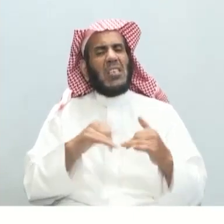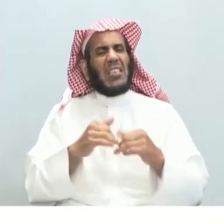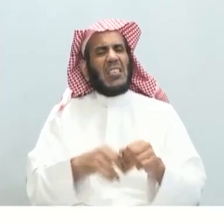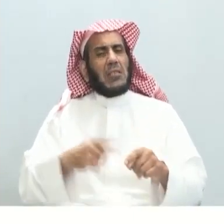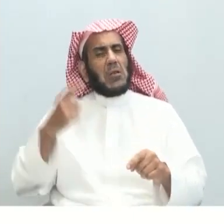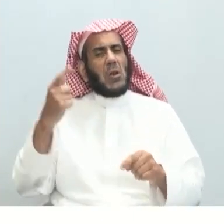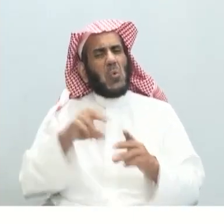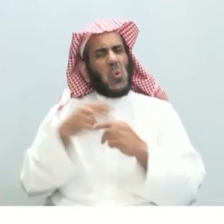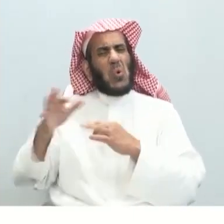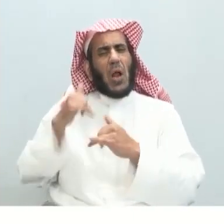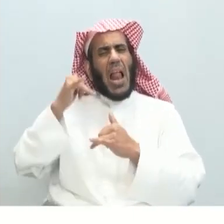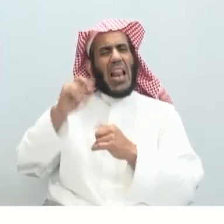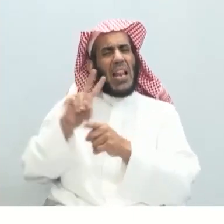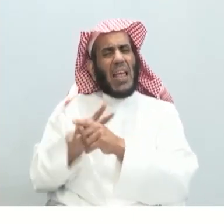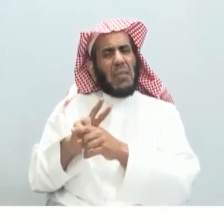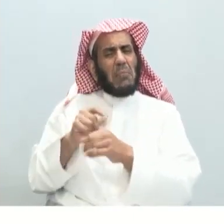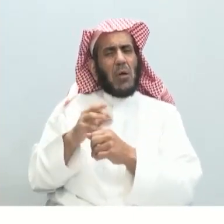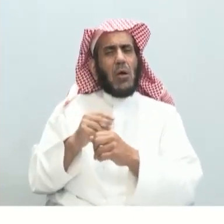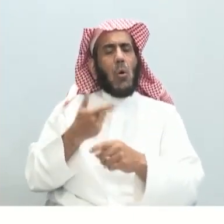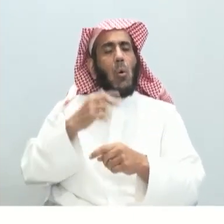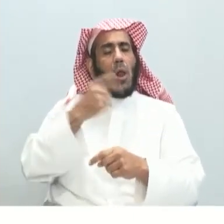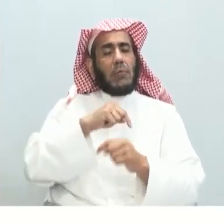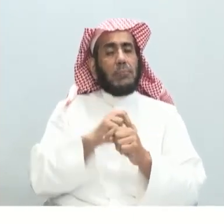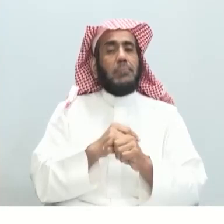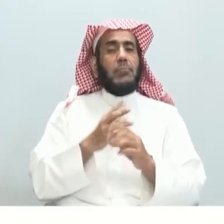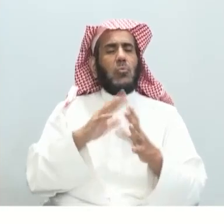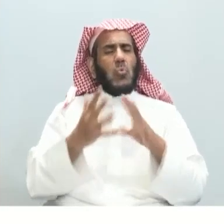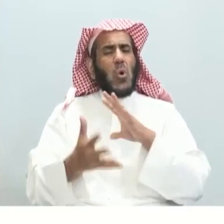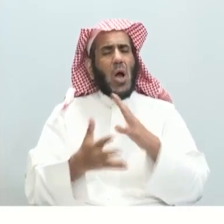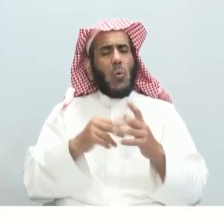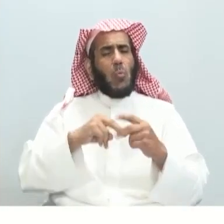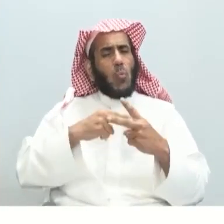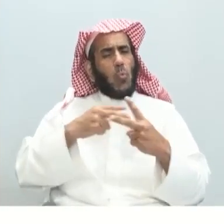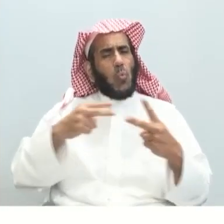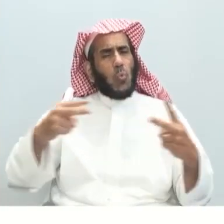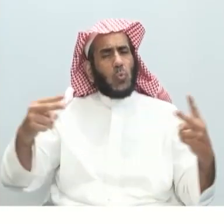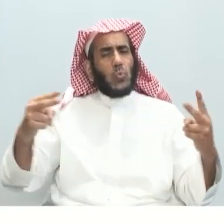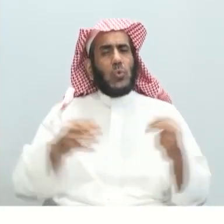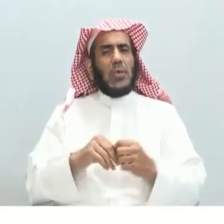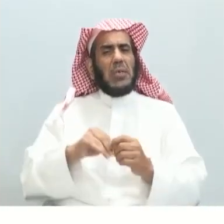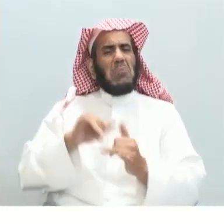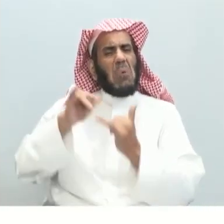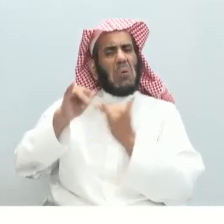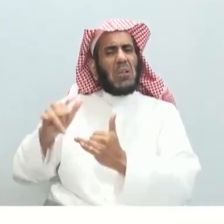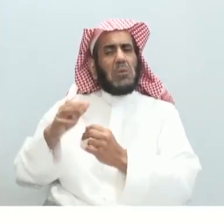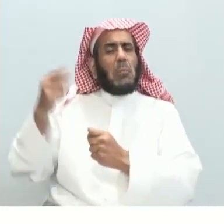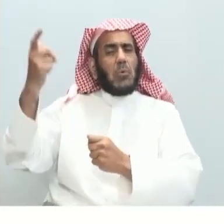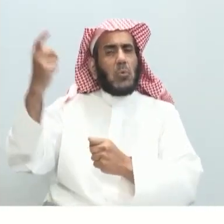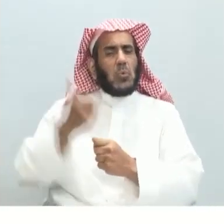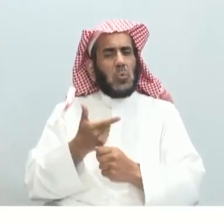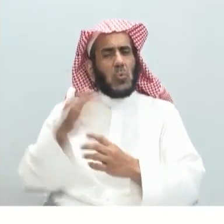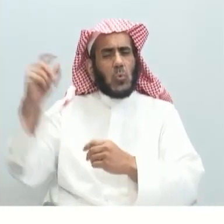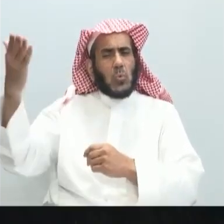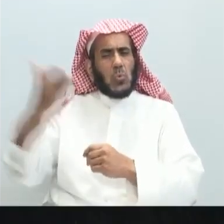المشركين للايات الكذب ولو على انفسهم يعني يحاولون بشت الوسائل رد ما جاءت به الرسل ولو